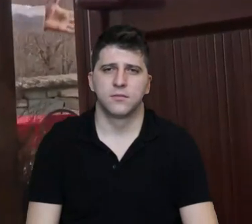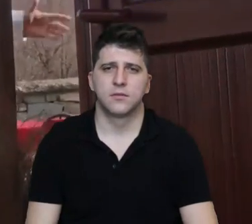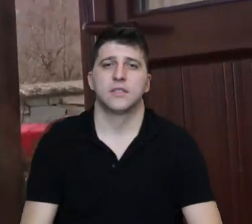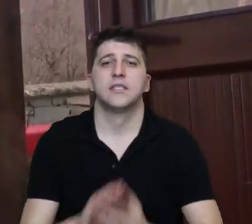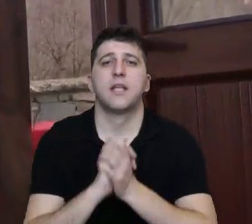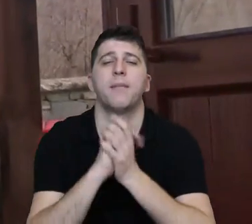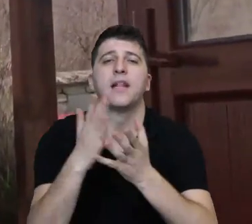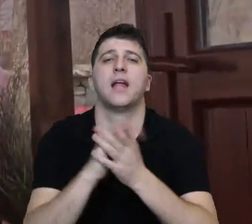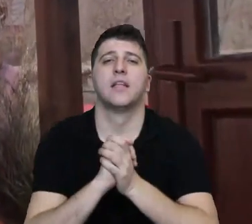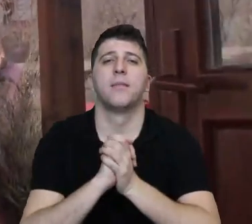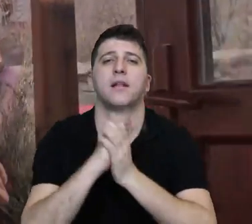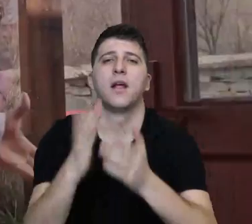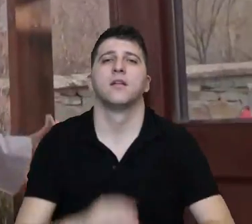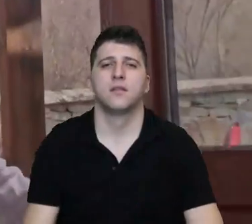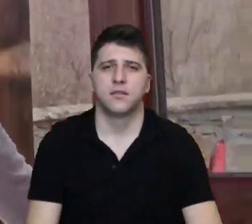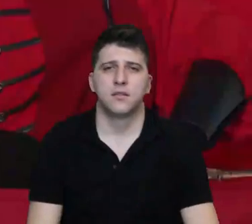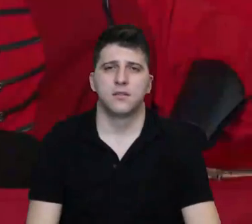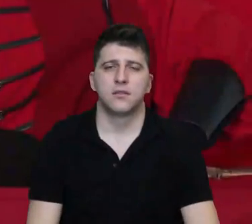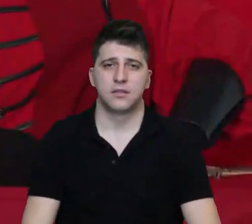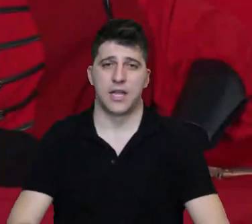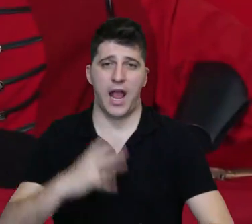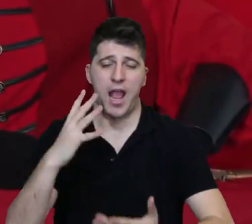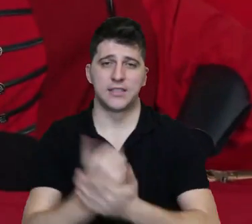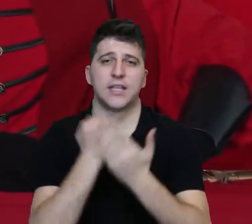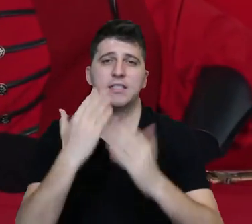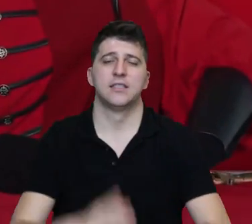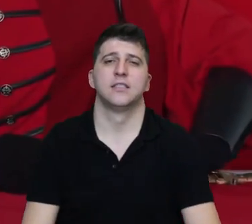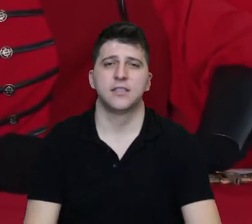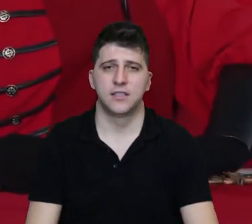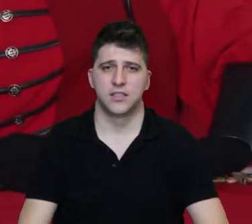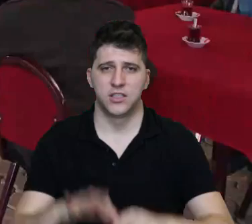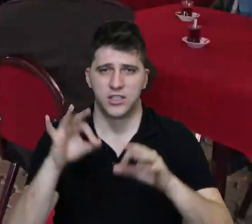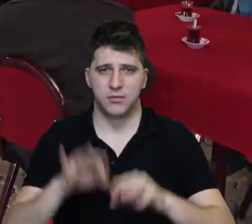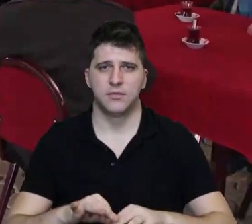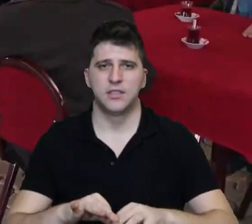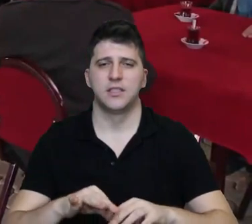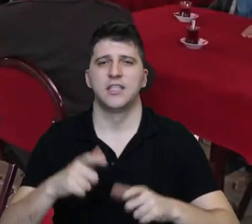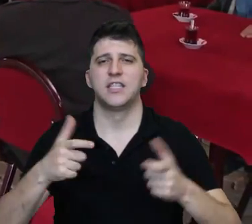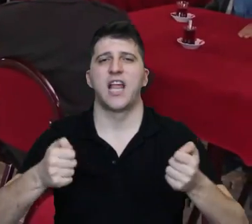Tebrikler, tebrikler, tebrikler. Kazandınız. Kapıdan girdi. Şimdi tencere oldunuz.